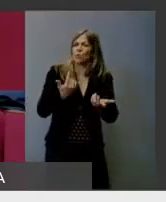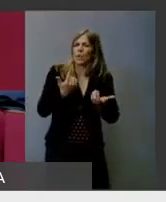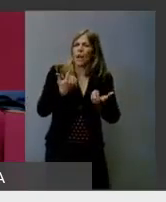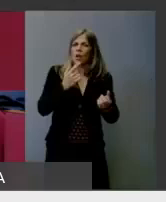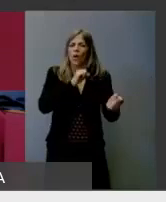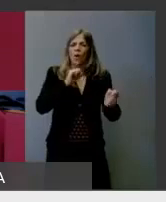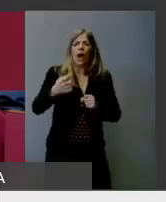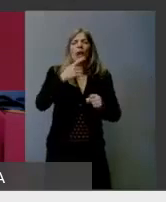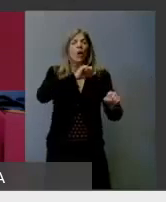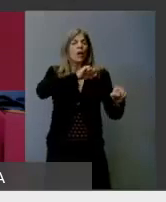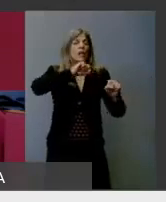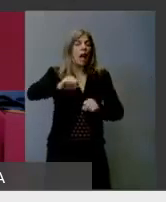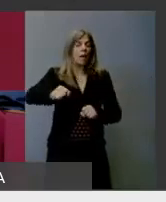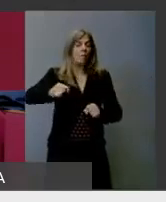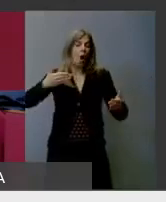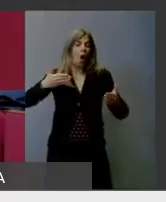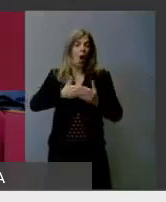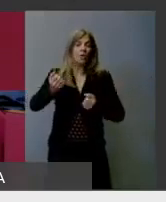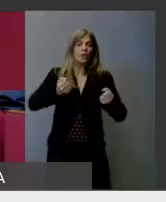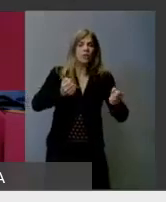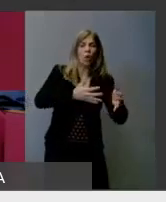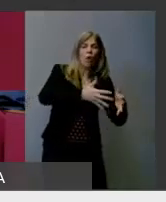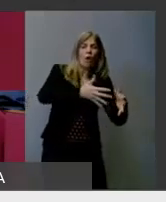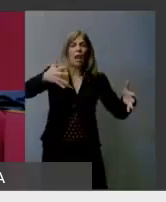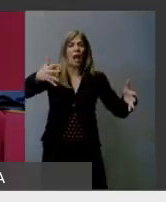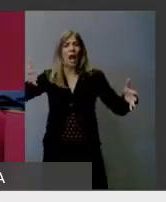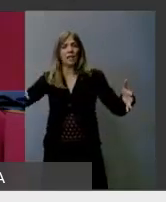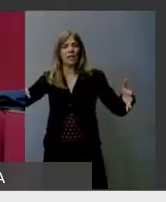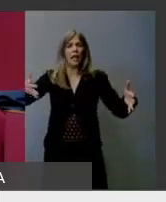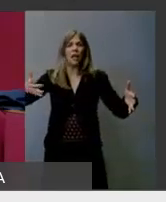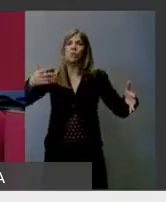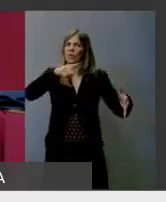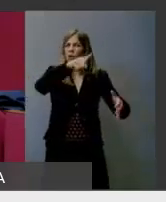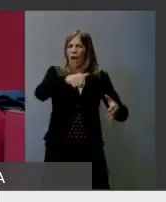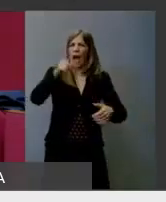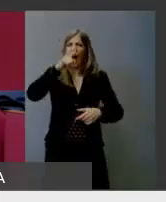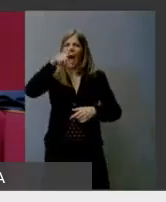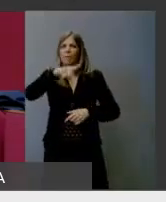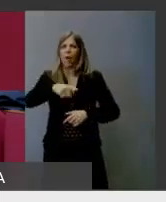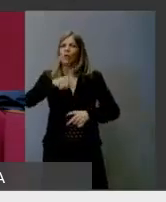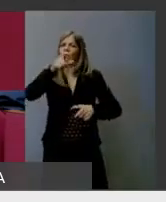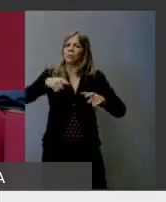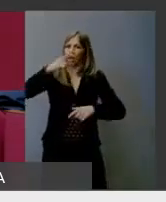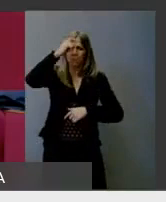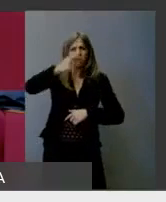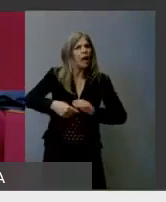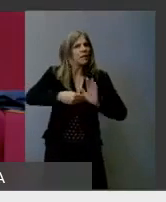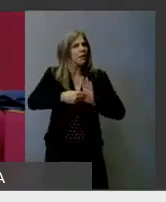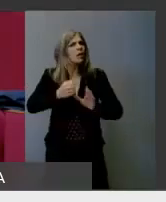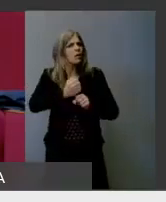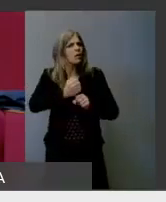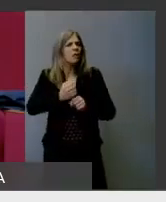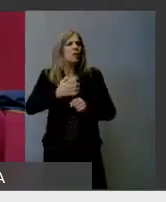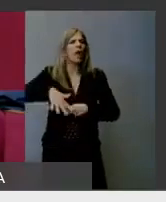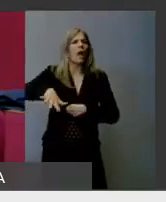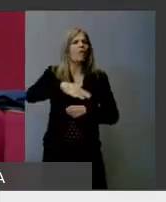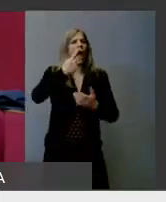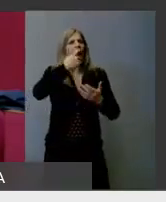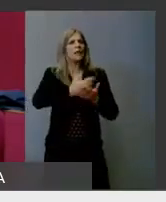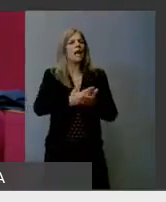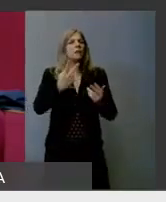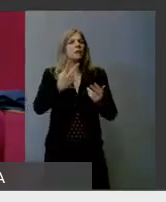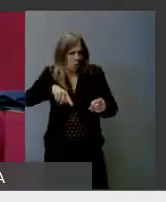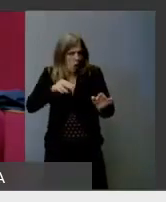grande che abbiamo e non ci metterà contro i laboratori, eh? Perché i laboratori hanno diritto a lavorare in luoghi idonei. Dopodiché, questo non vuol dire